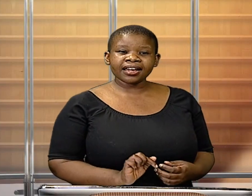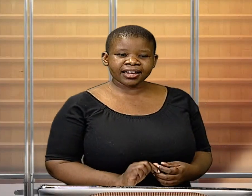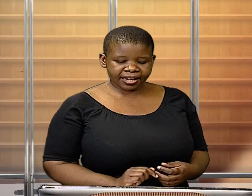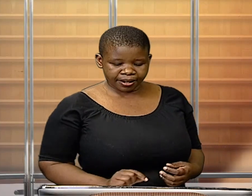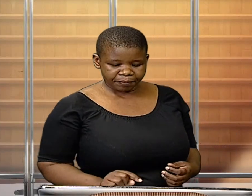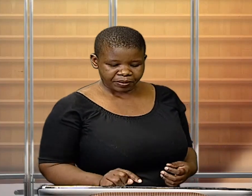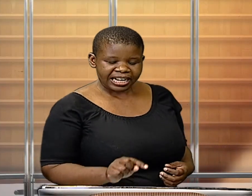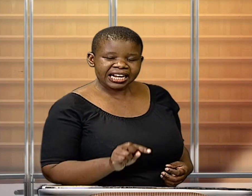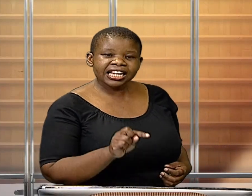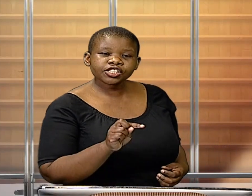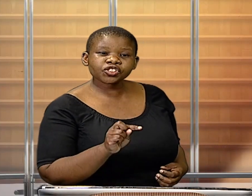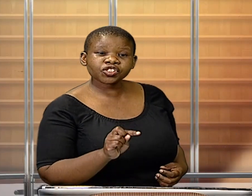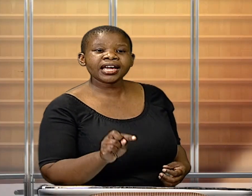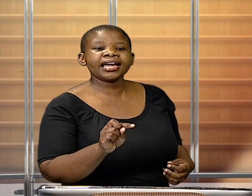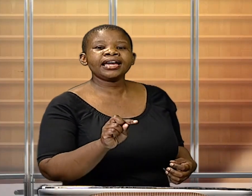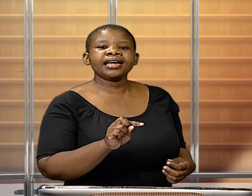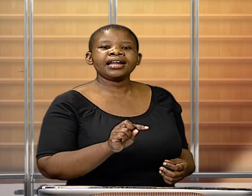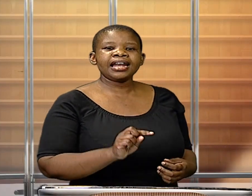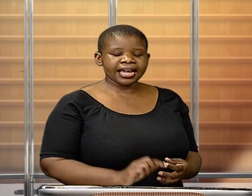lijeke